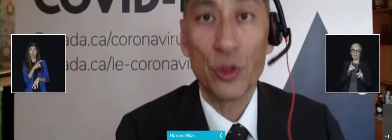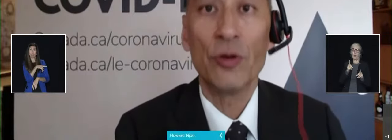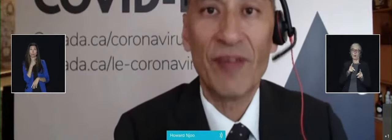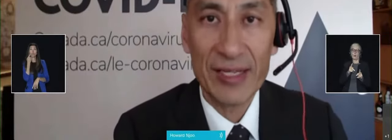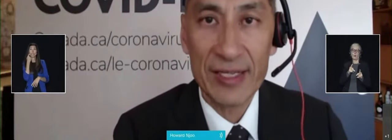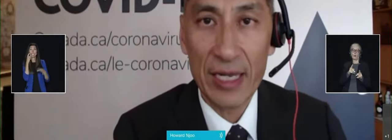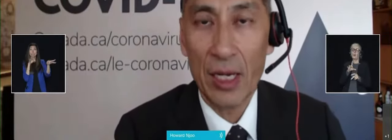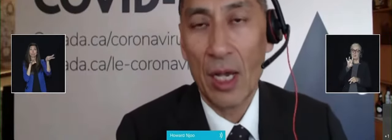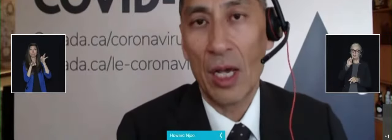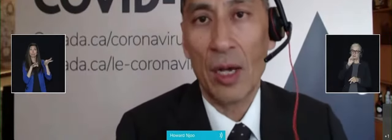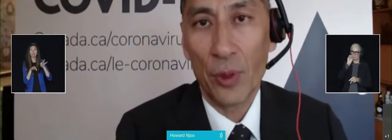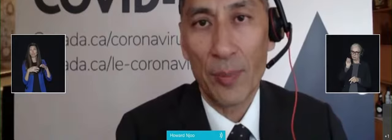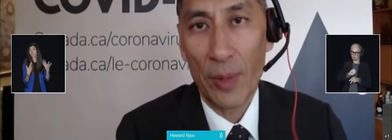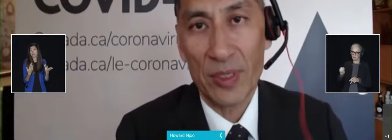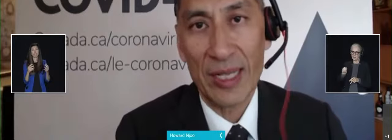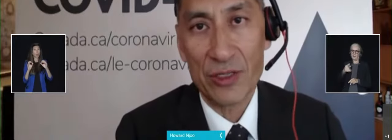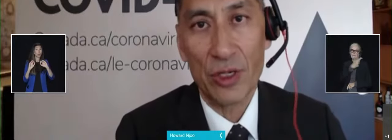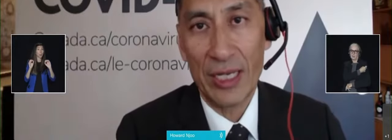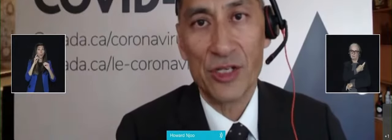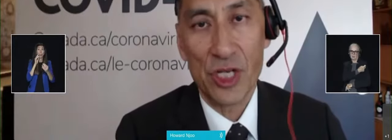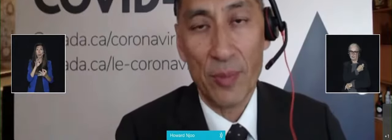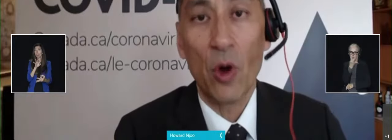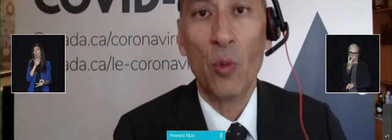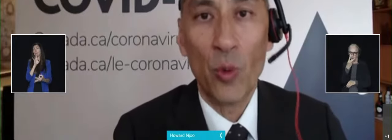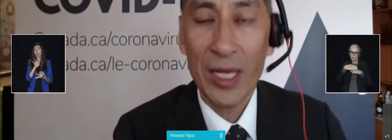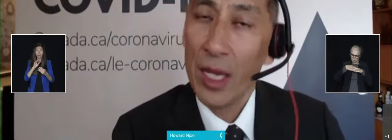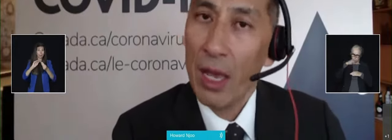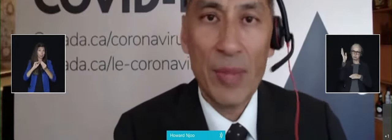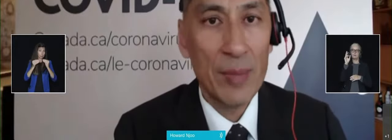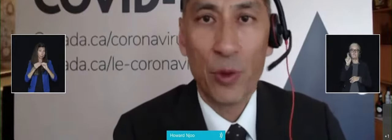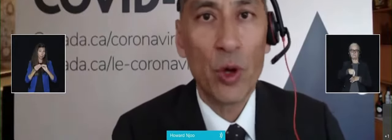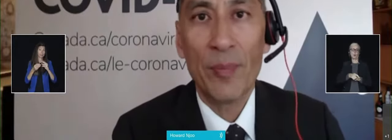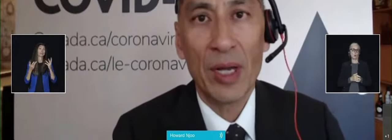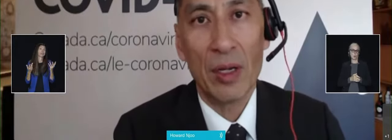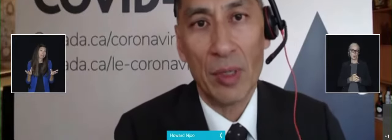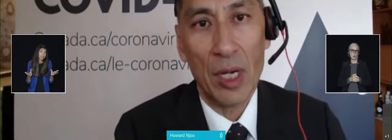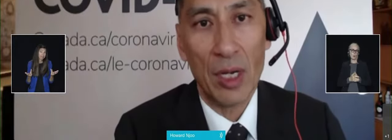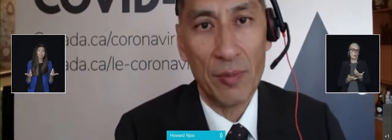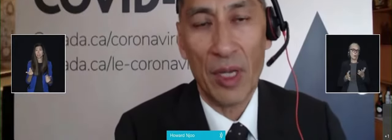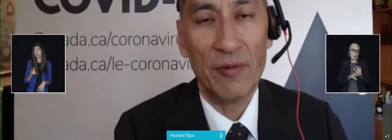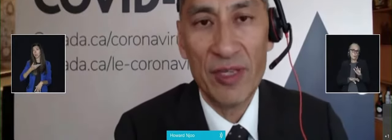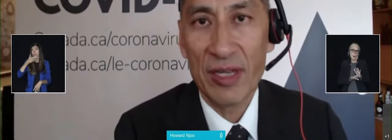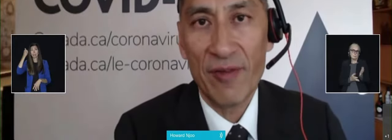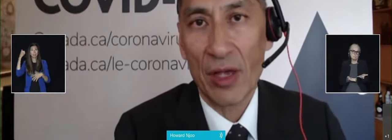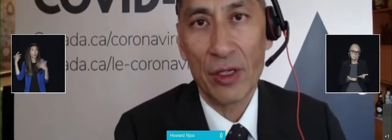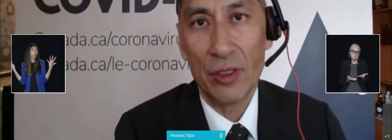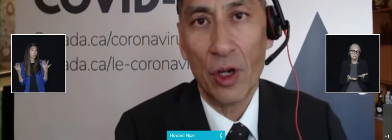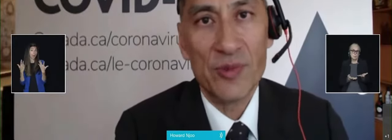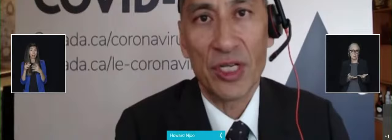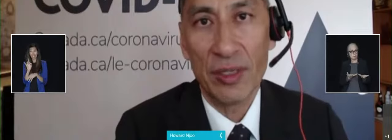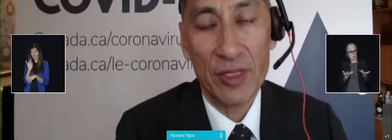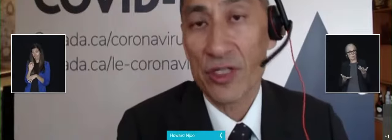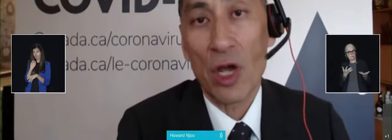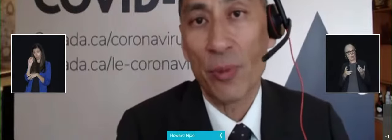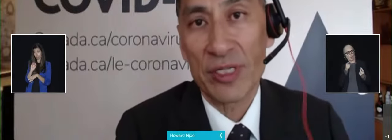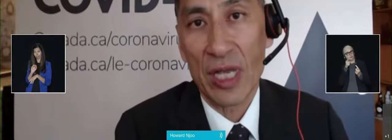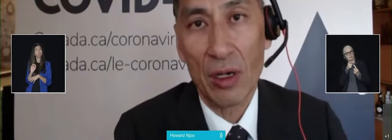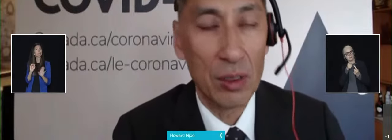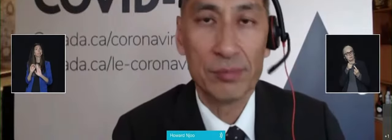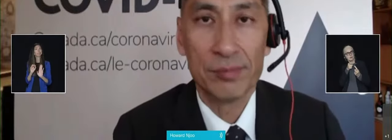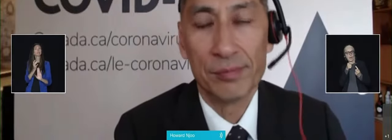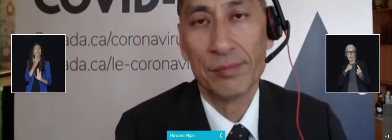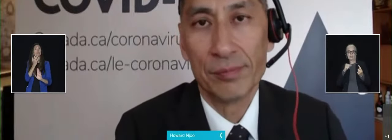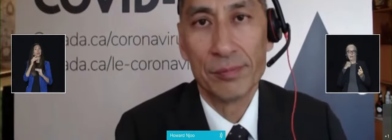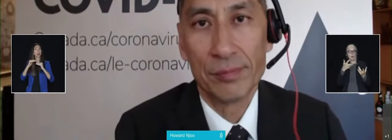avec les deux vaccins pour la population éligible au moins, mais pourquoi pas viser vers un objectif de 100